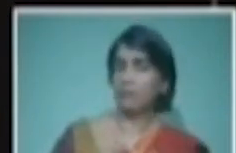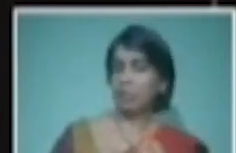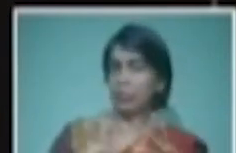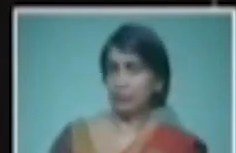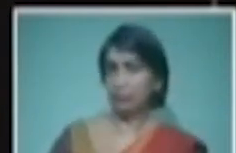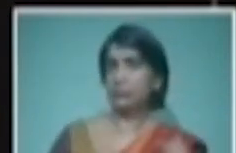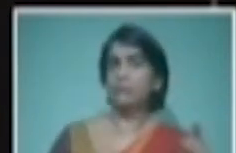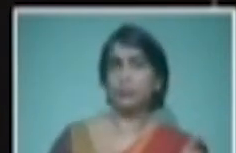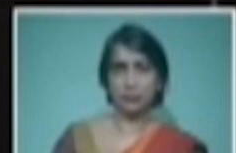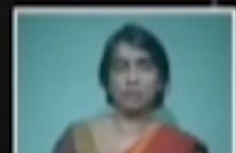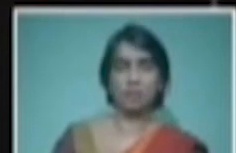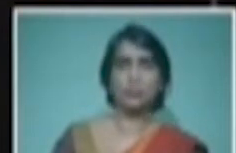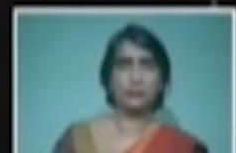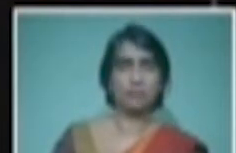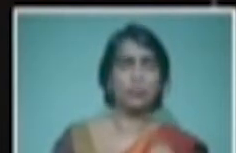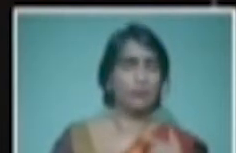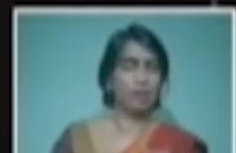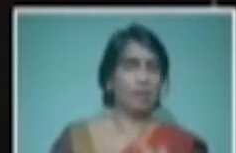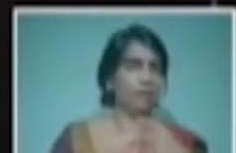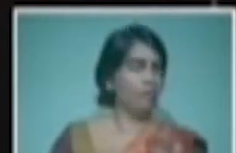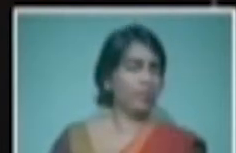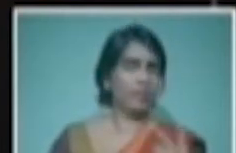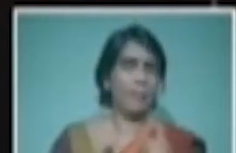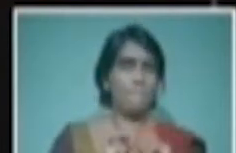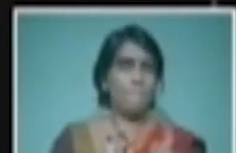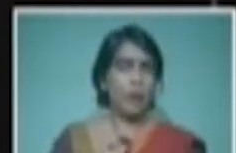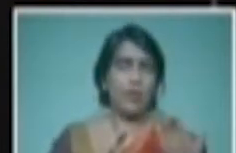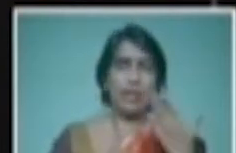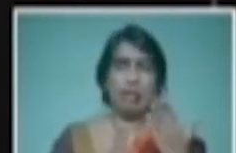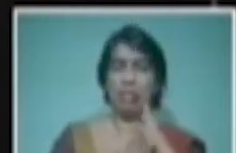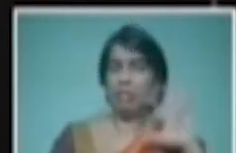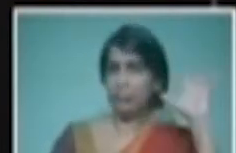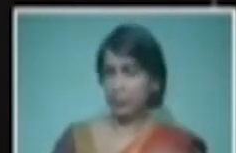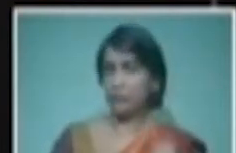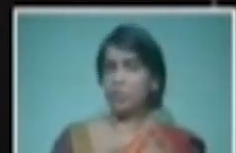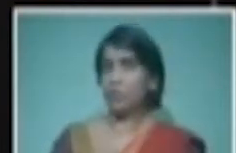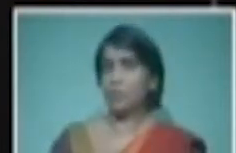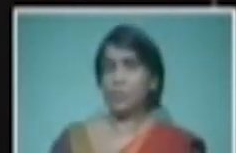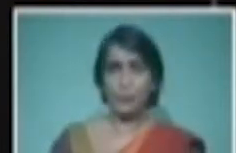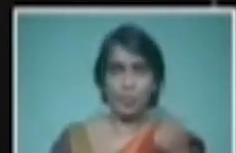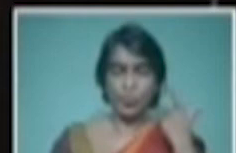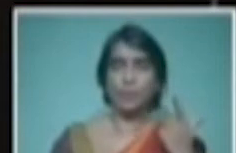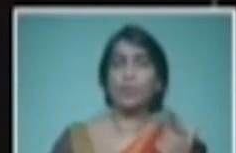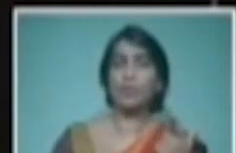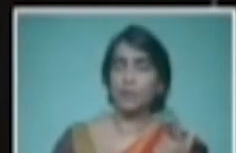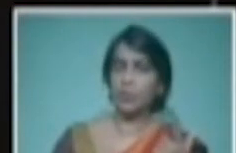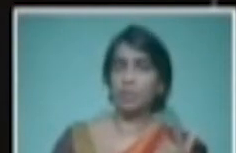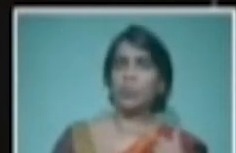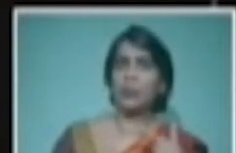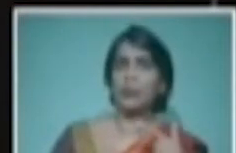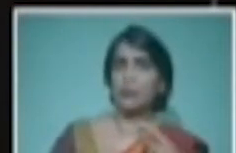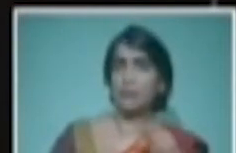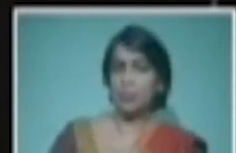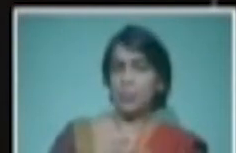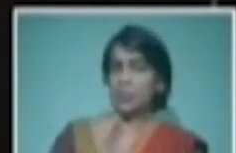ඉන්නවා ඒකාධිකාරය තුල විශාල මුදලකට මේ යාන් නිෂ්පාදනය වැඩි